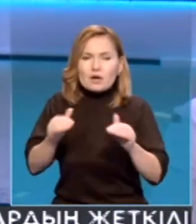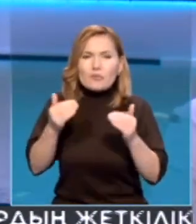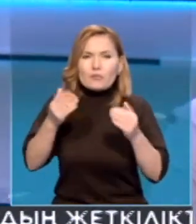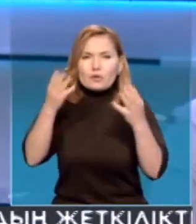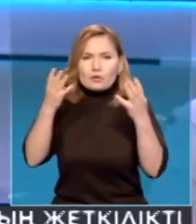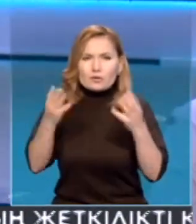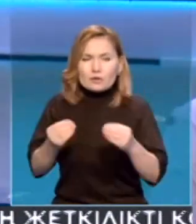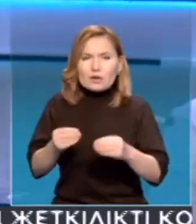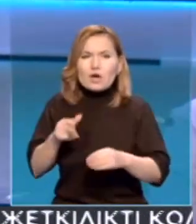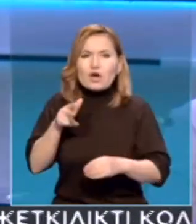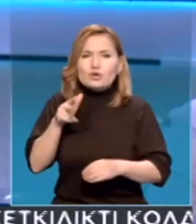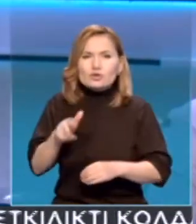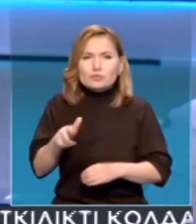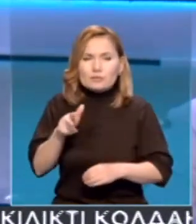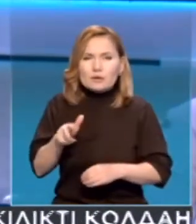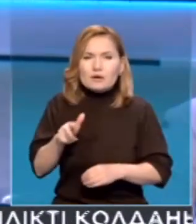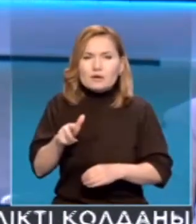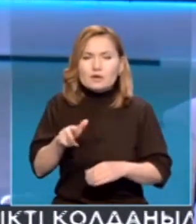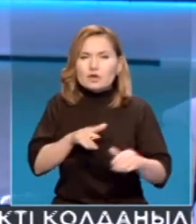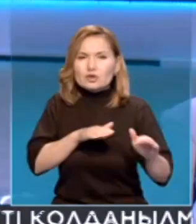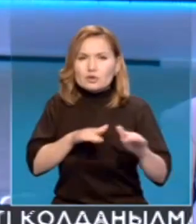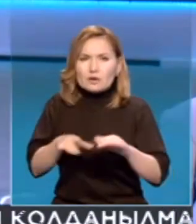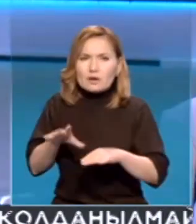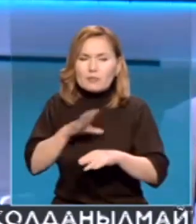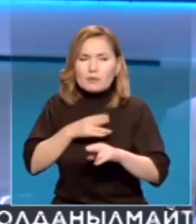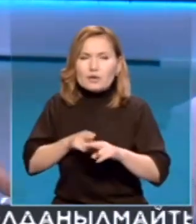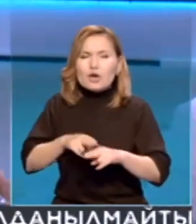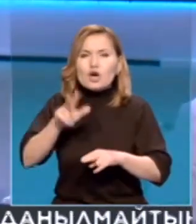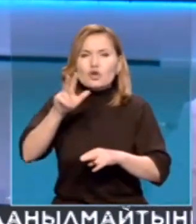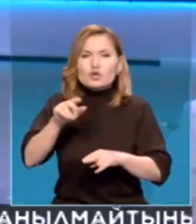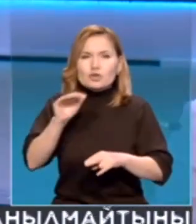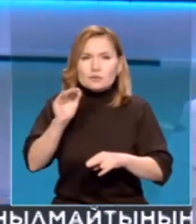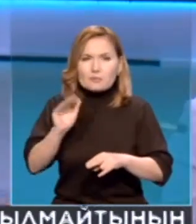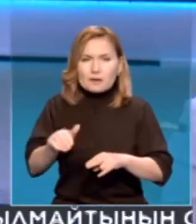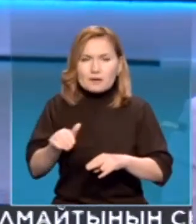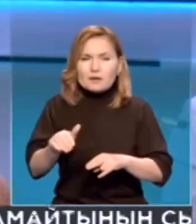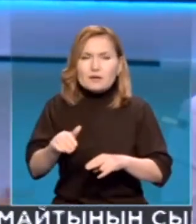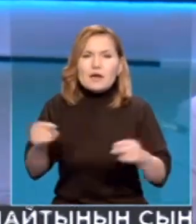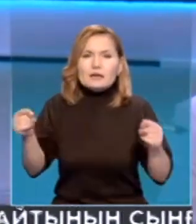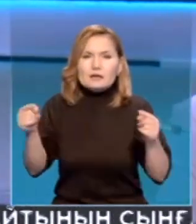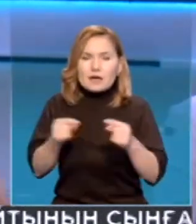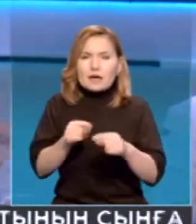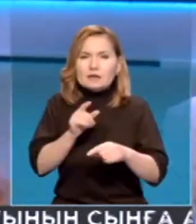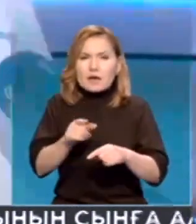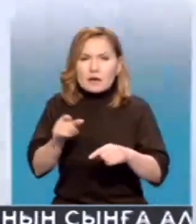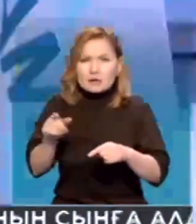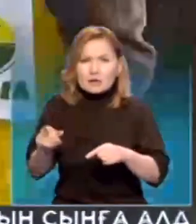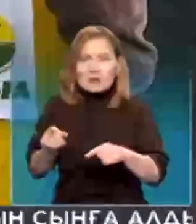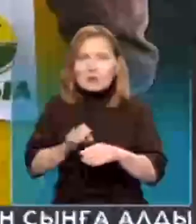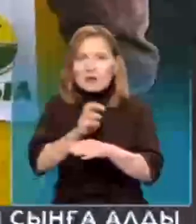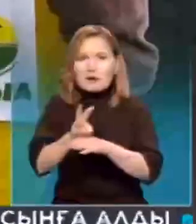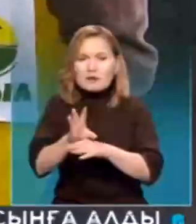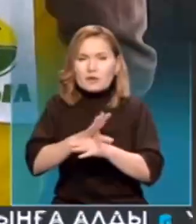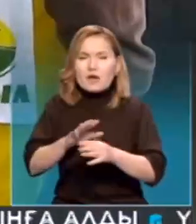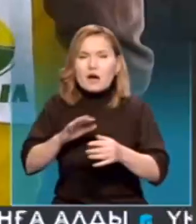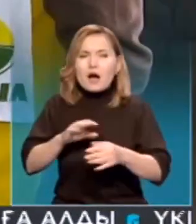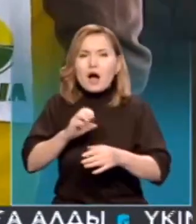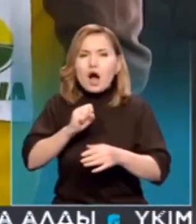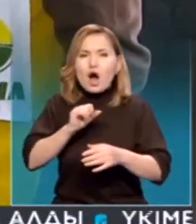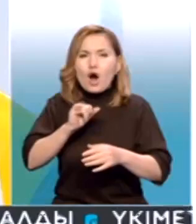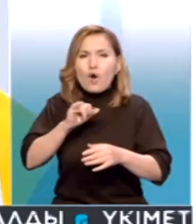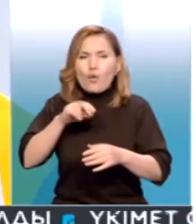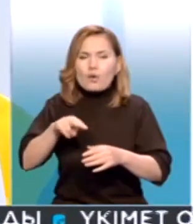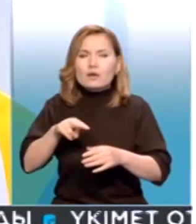күні 3000-нан астам іс-шаралар өтті. 300 мыңға жуық нақты азаматтарды біз қамтыдық. Ауыл партиясының өкілдері